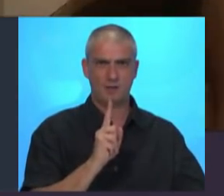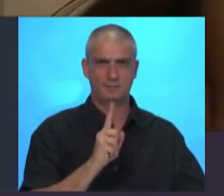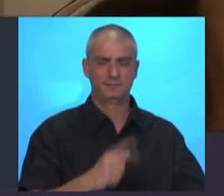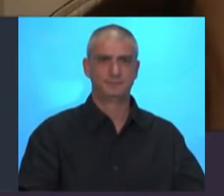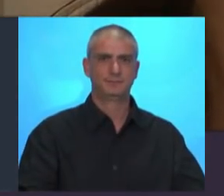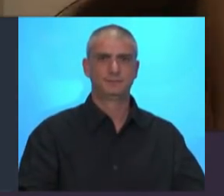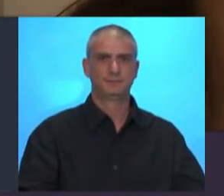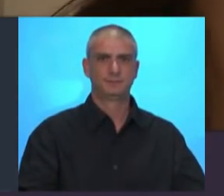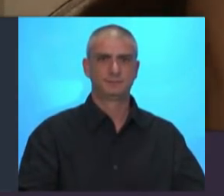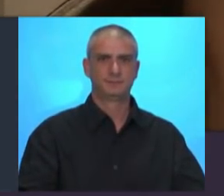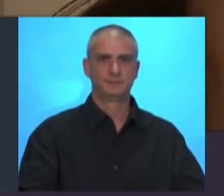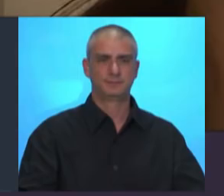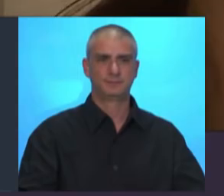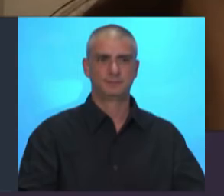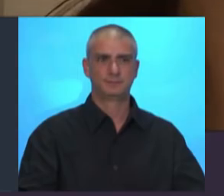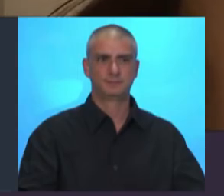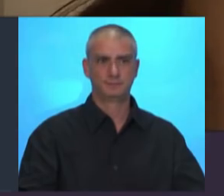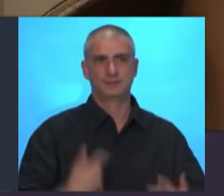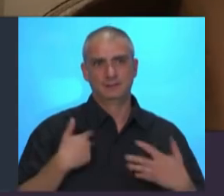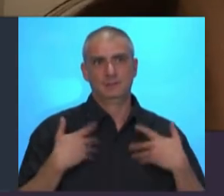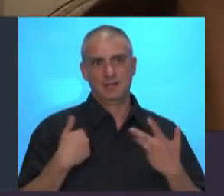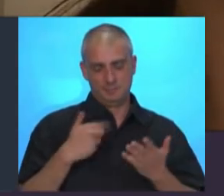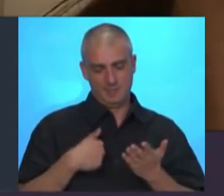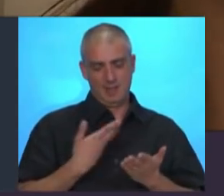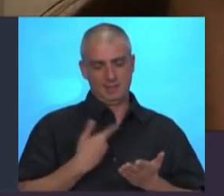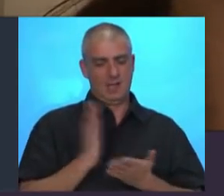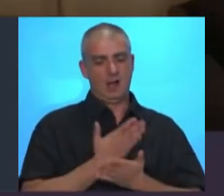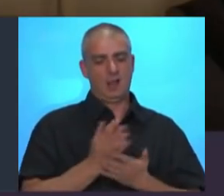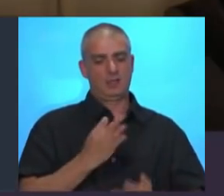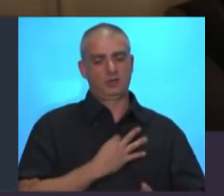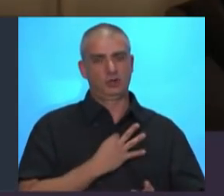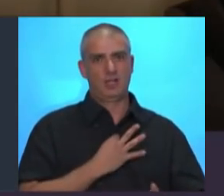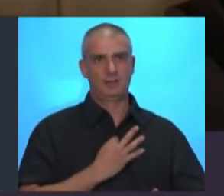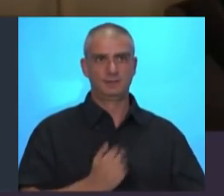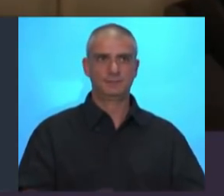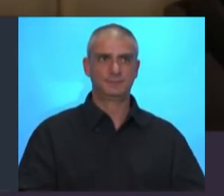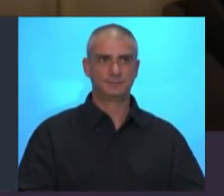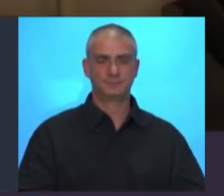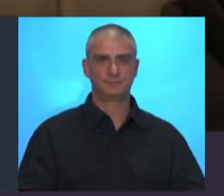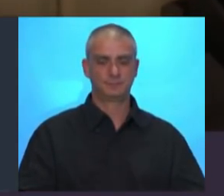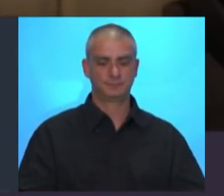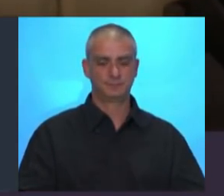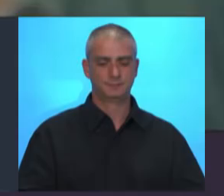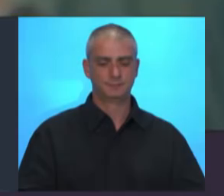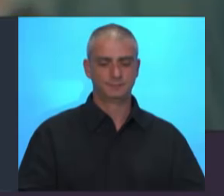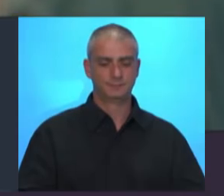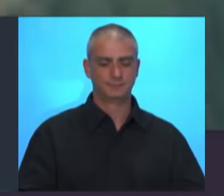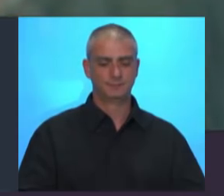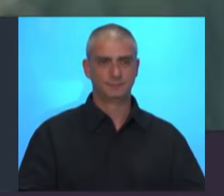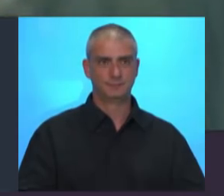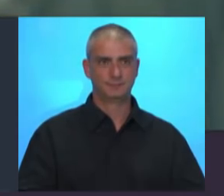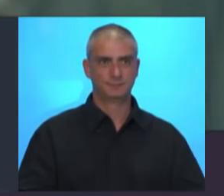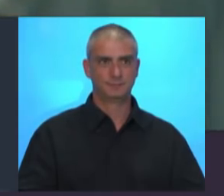שאני עצובה. לא, אני הייתי שמחה, כי אני לקחתי את ההחלטה הזאת. את יודעת, גם